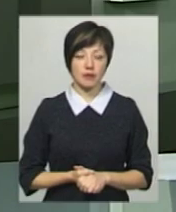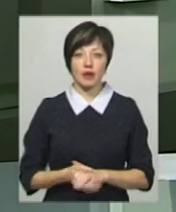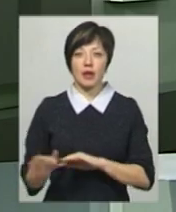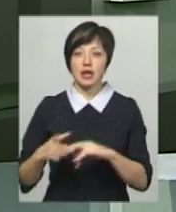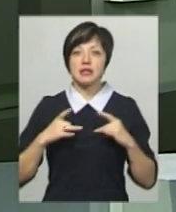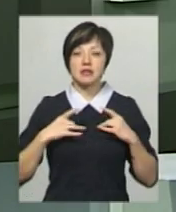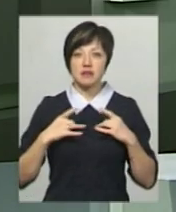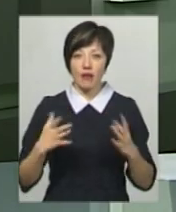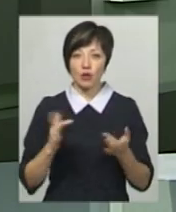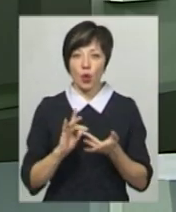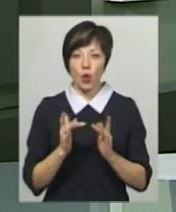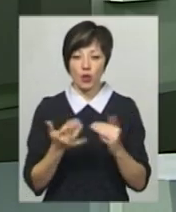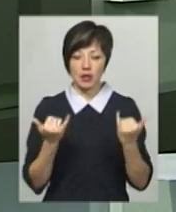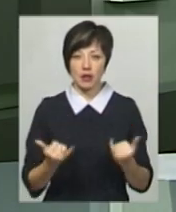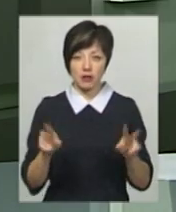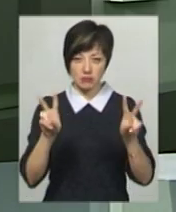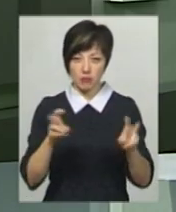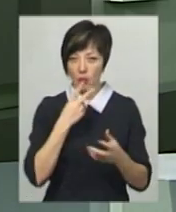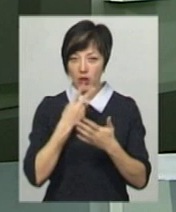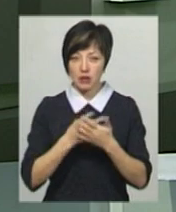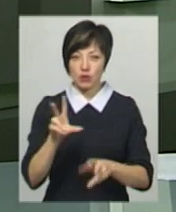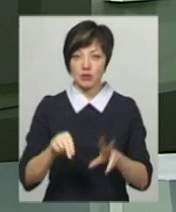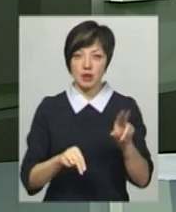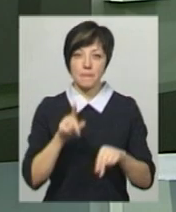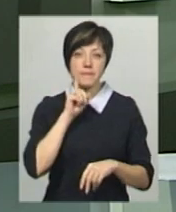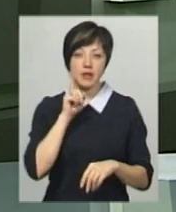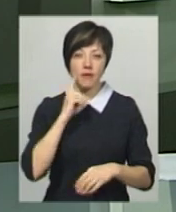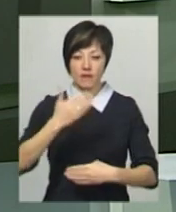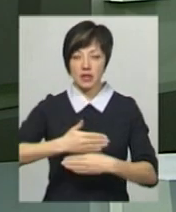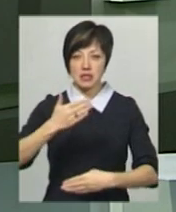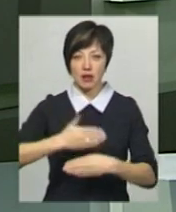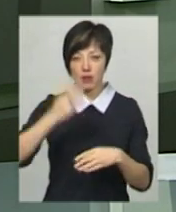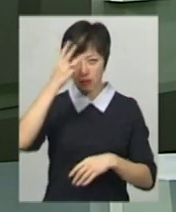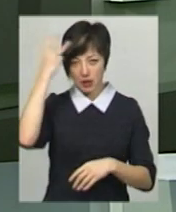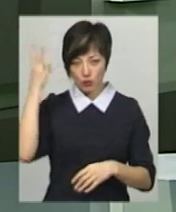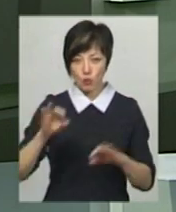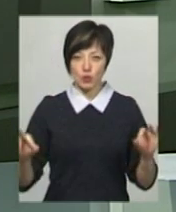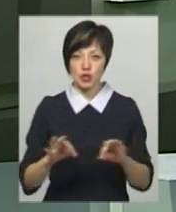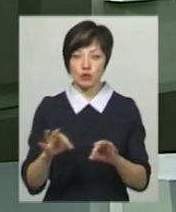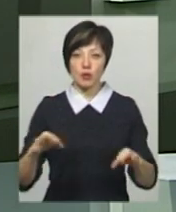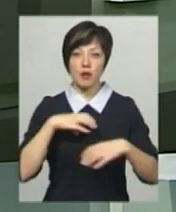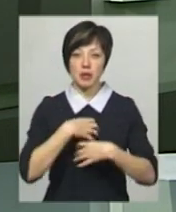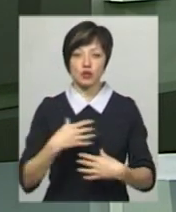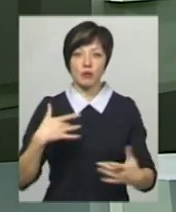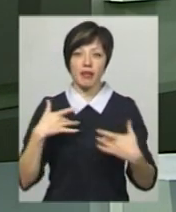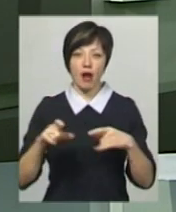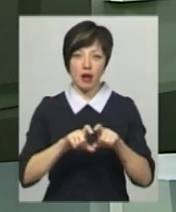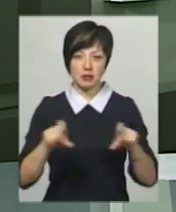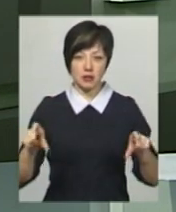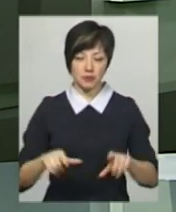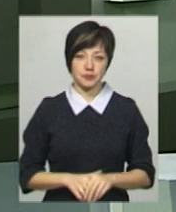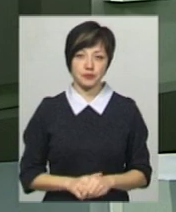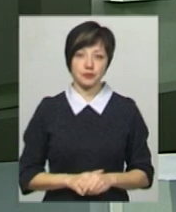Свято онлайн з такою назвою показали розраховану на підлітків виставу в Хмельницькому музично-драматичному театрі імені